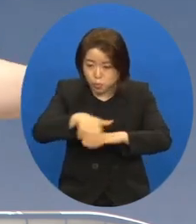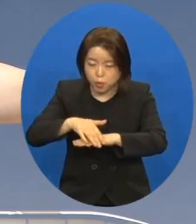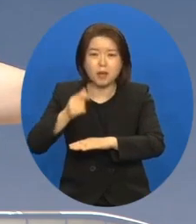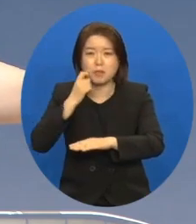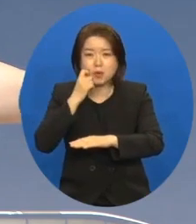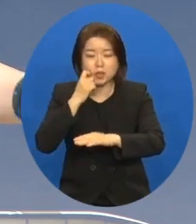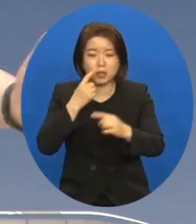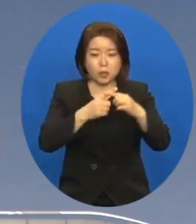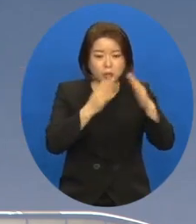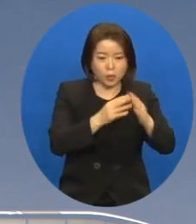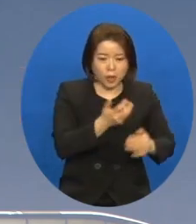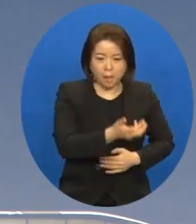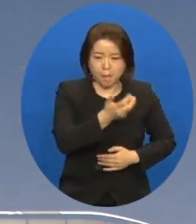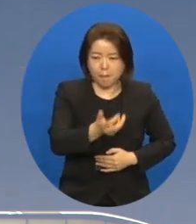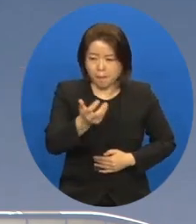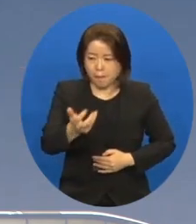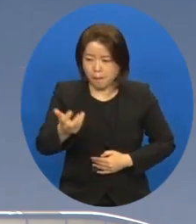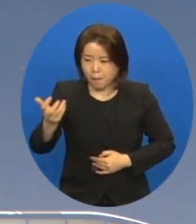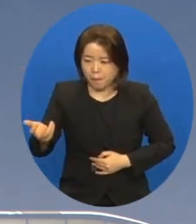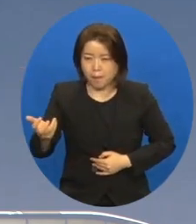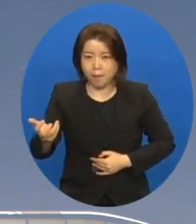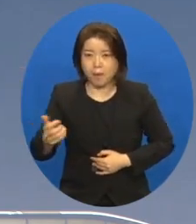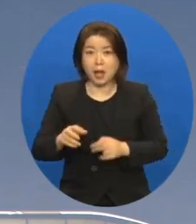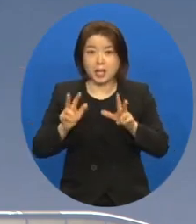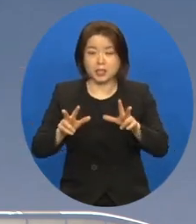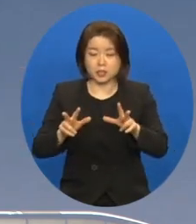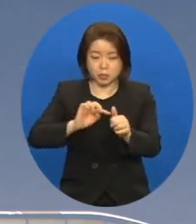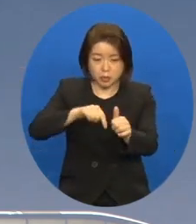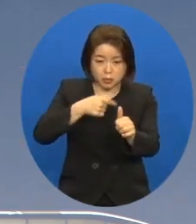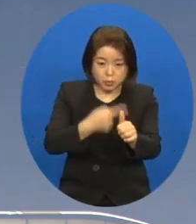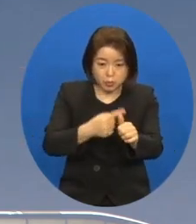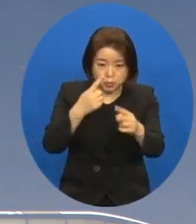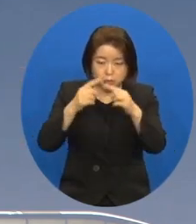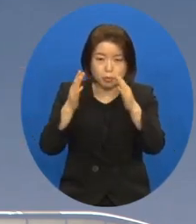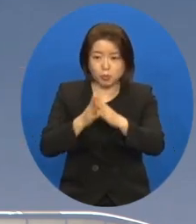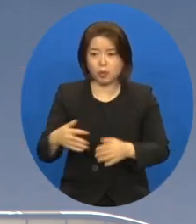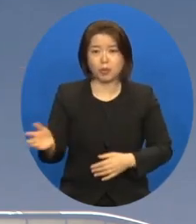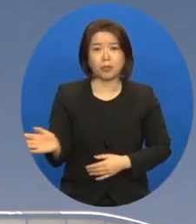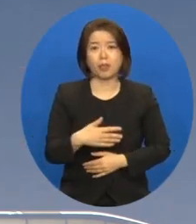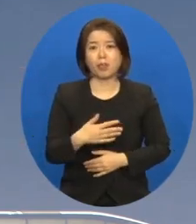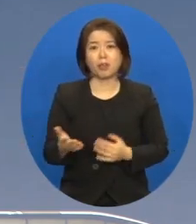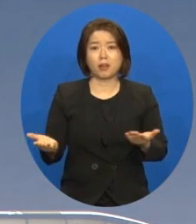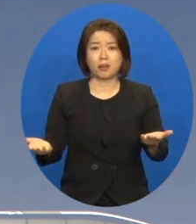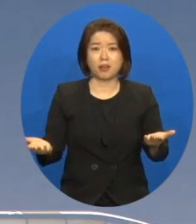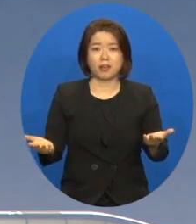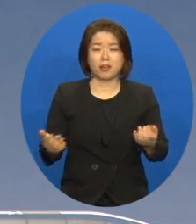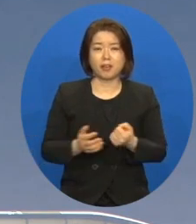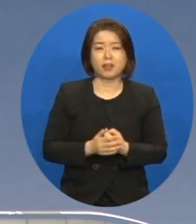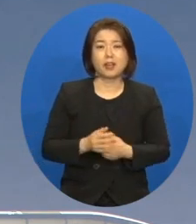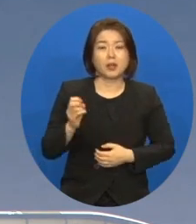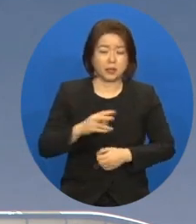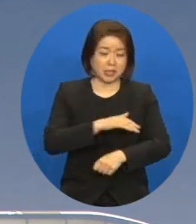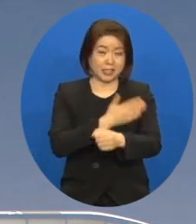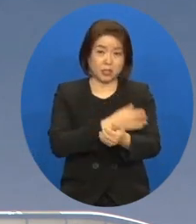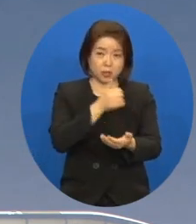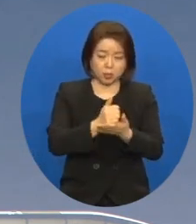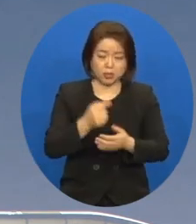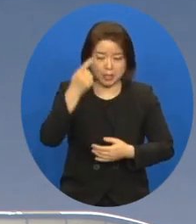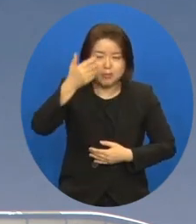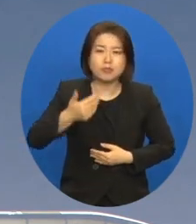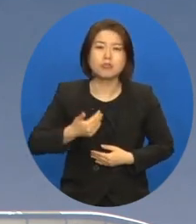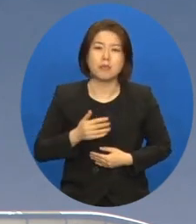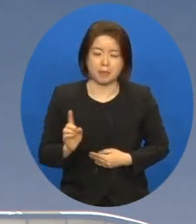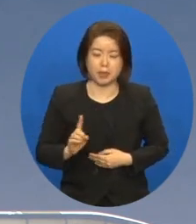교회를 옮기시다가 지금은 소속된 교회가 없는 겁니다. 그러면서 그 권사님이